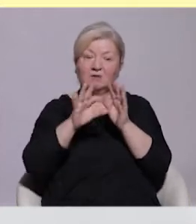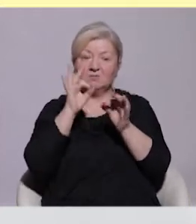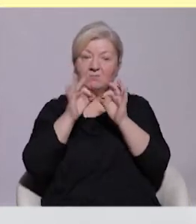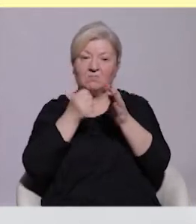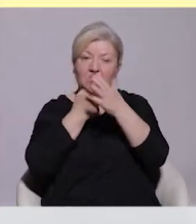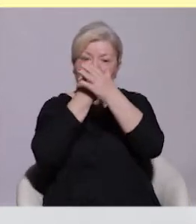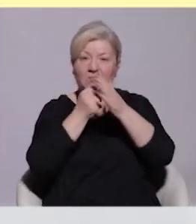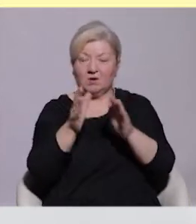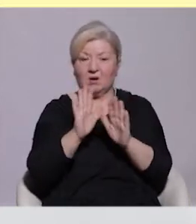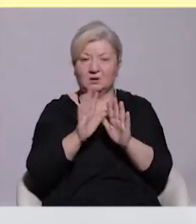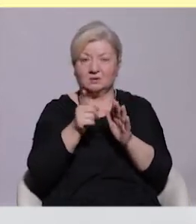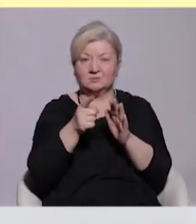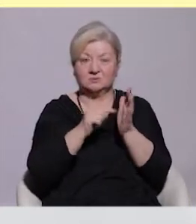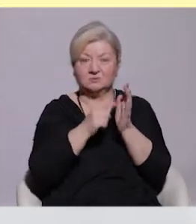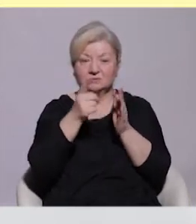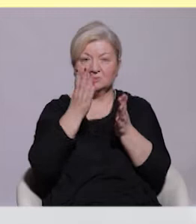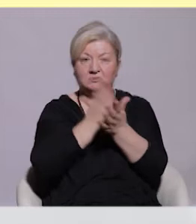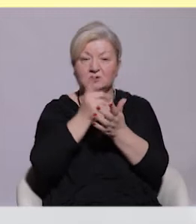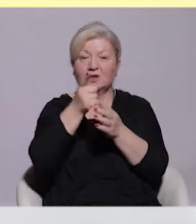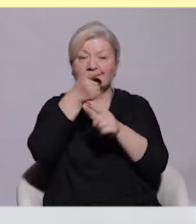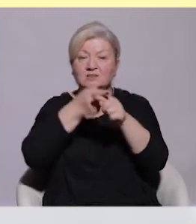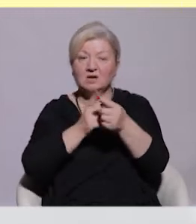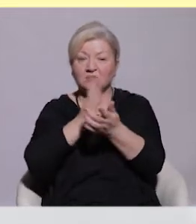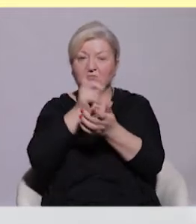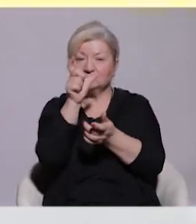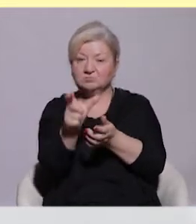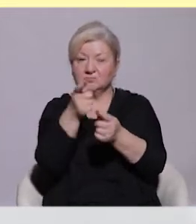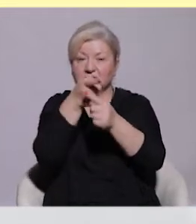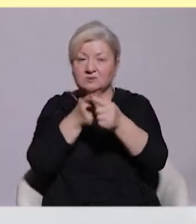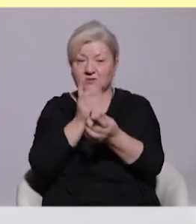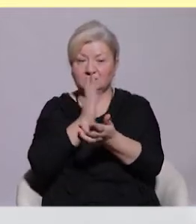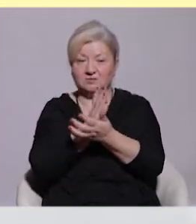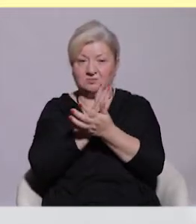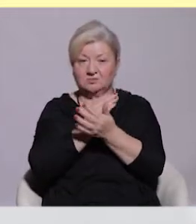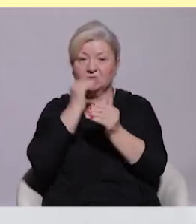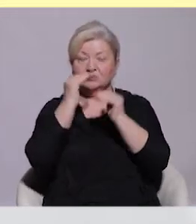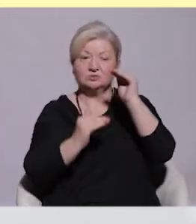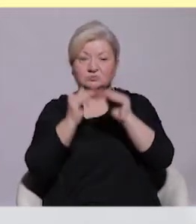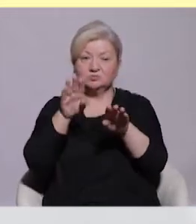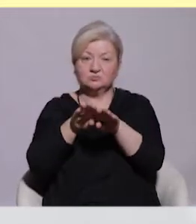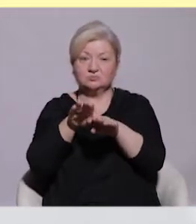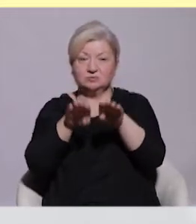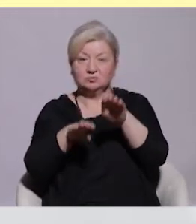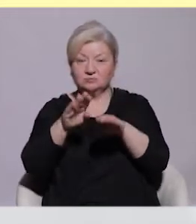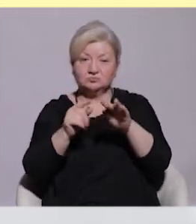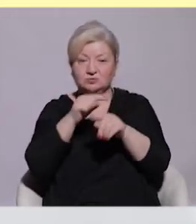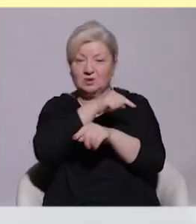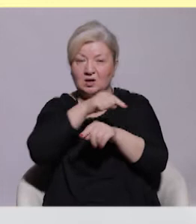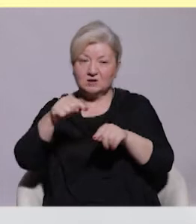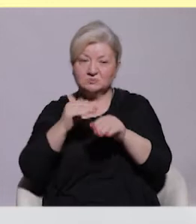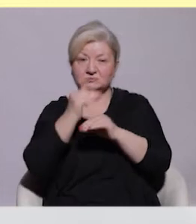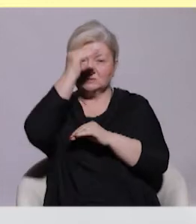მაქსიმალურიდან ქვევით მაქსიმალურამდე. ეს არის ამ მანძილის ნახევარი, ანუ აი ამ წონასწორობის ხაზიდან ზევით,